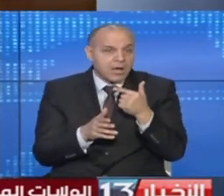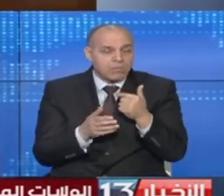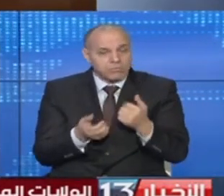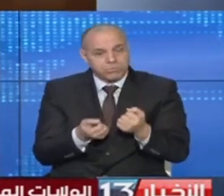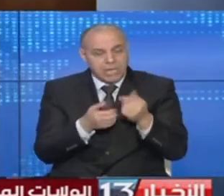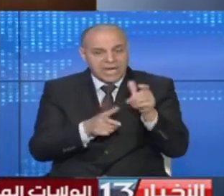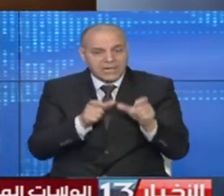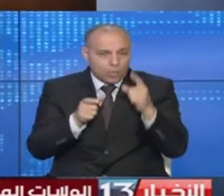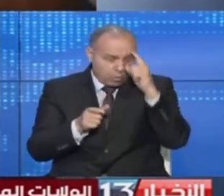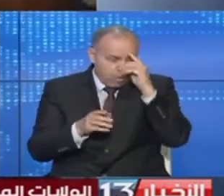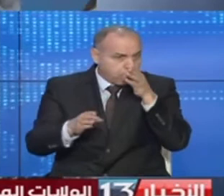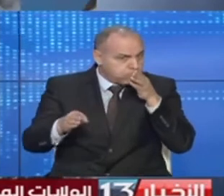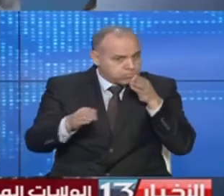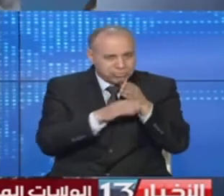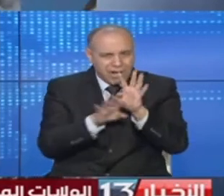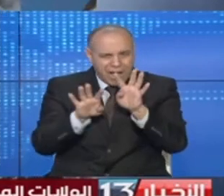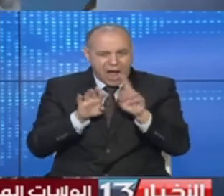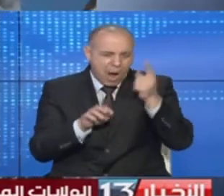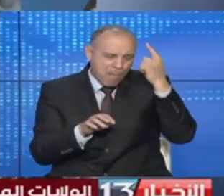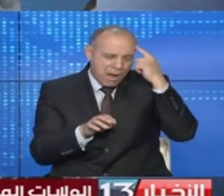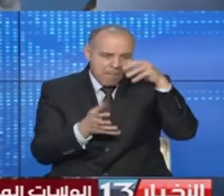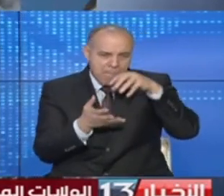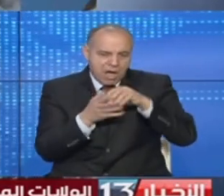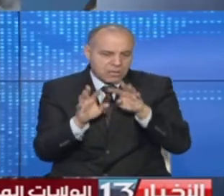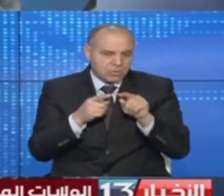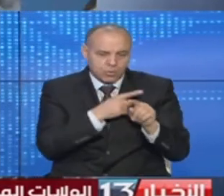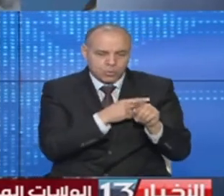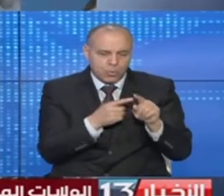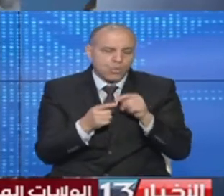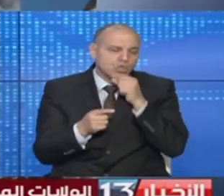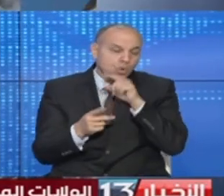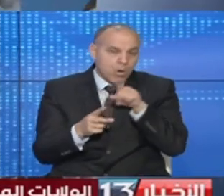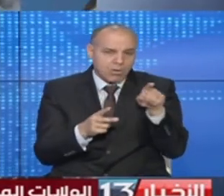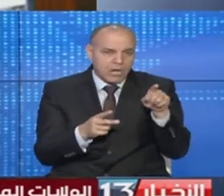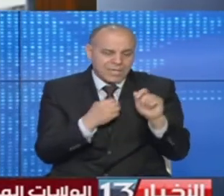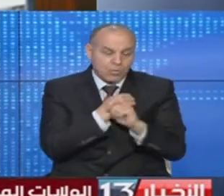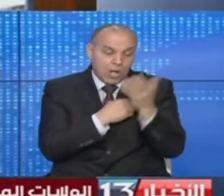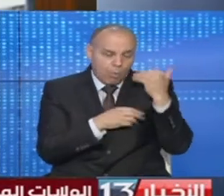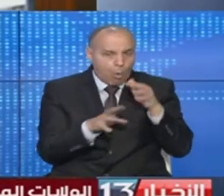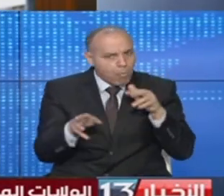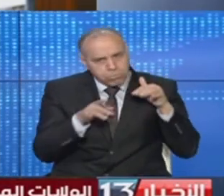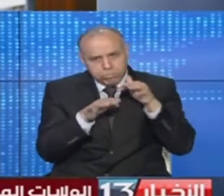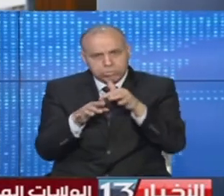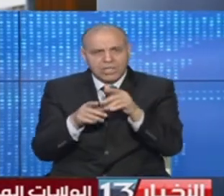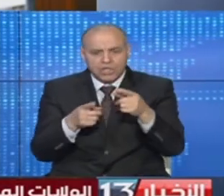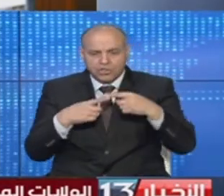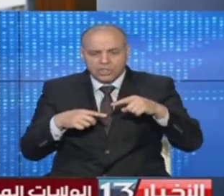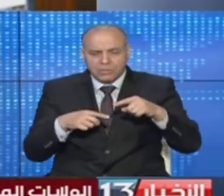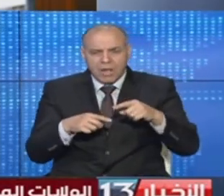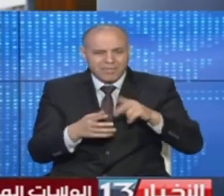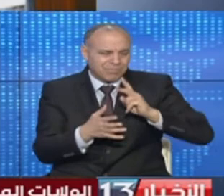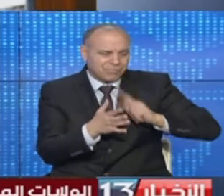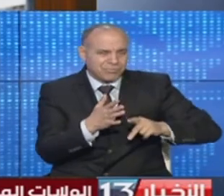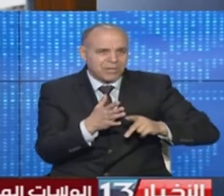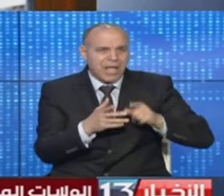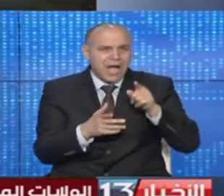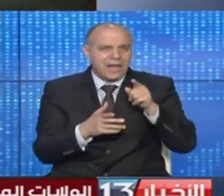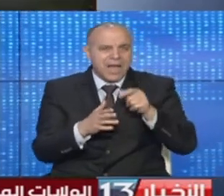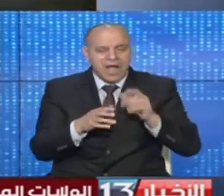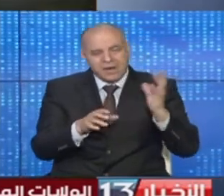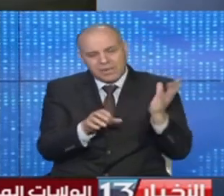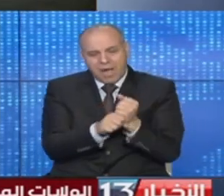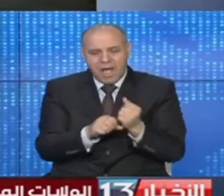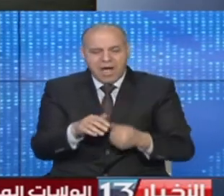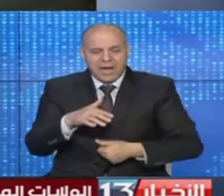أنصار ترامب قد اقتحموا الكابيتول مقر مجلسي النواب والشيوخ الأسبوع الماضي خلال جلسة المصادقة على